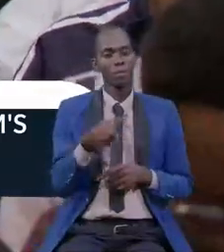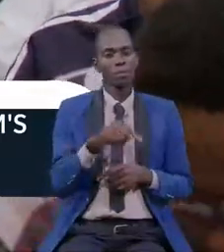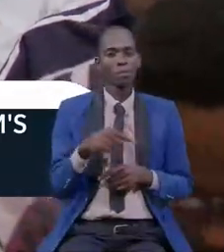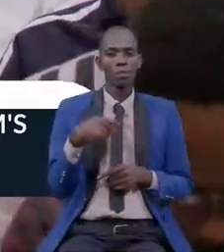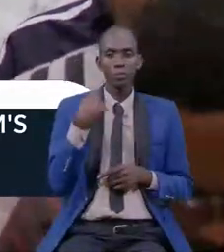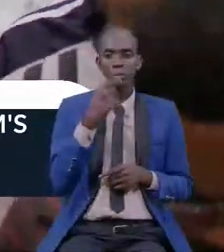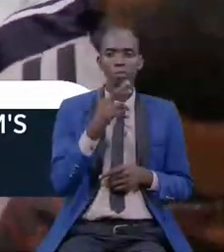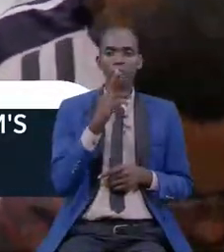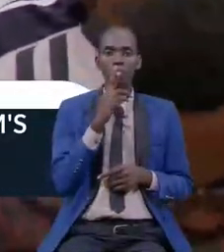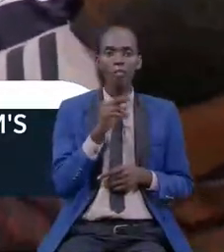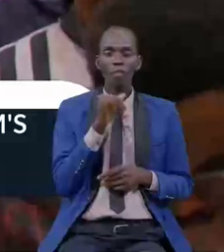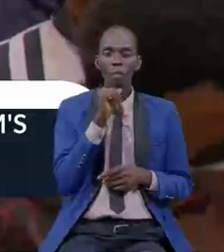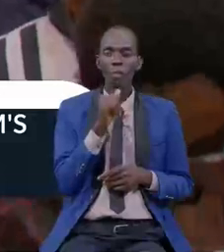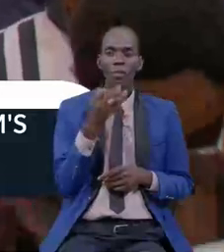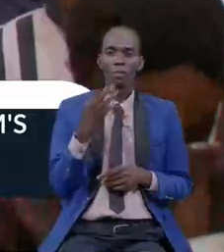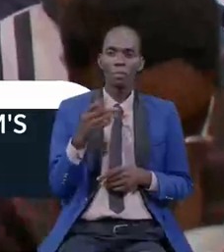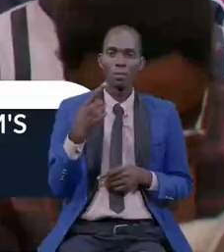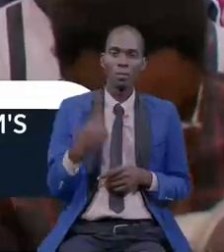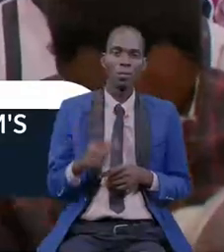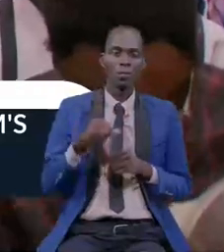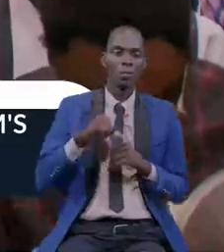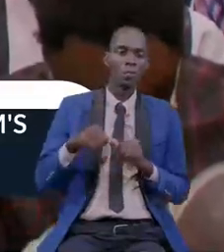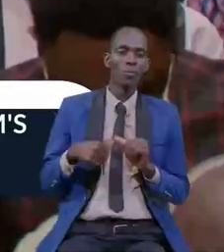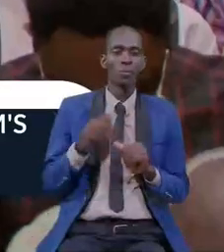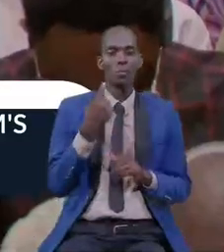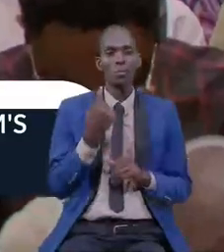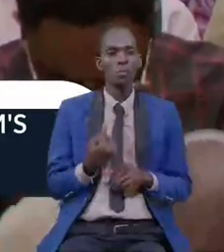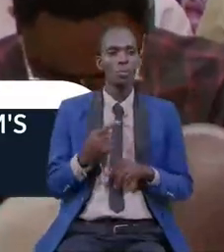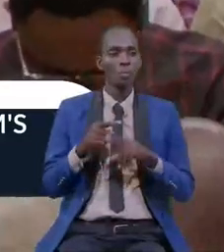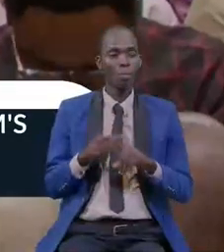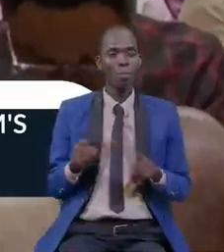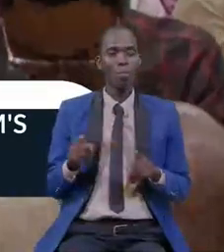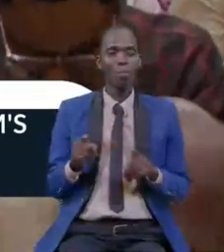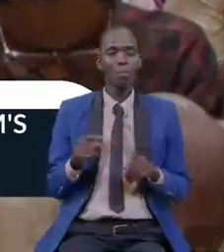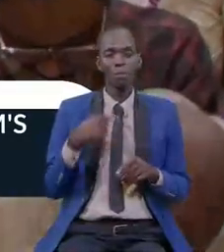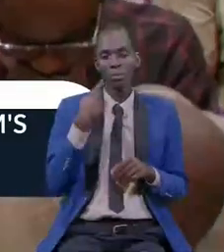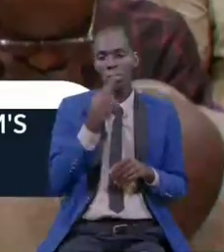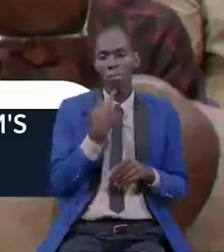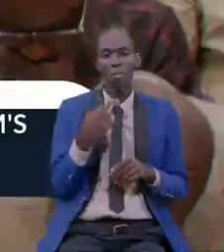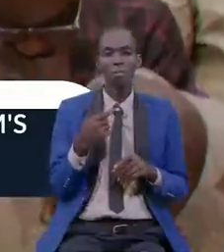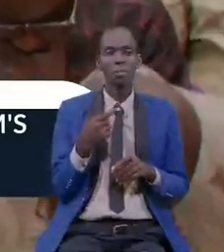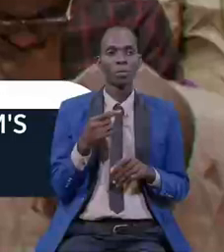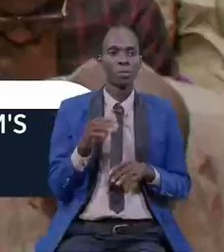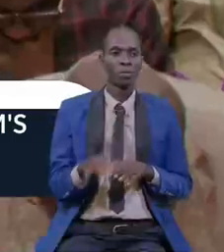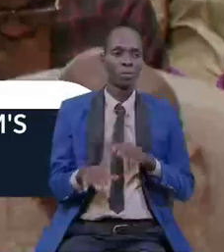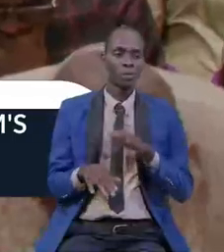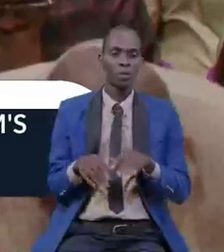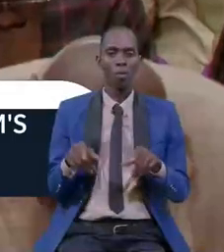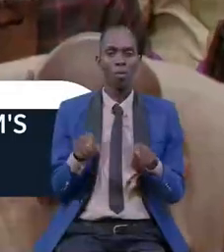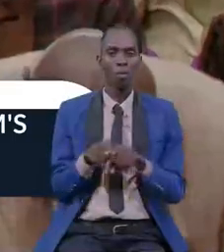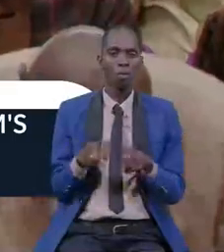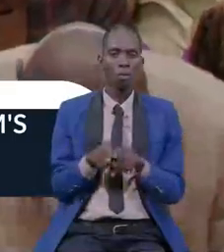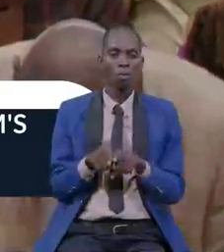pas seulement circoncis mais encore qui marche